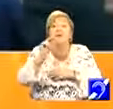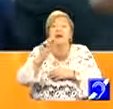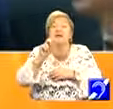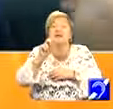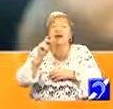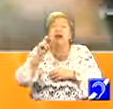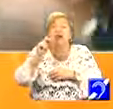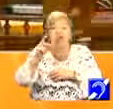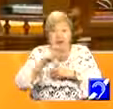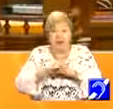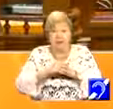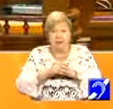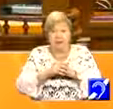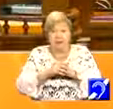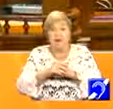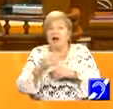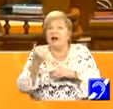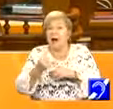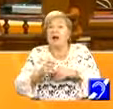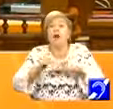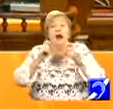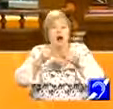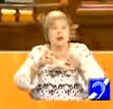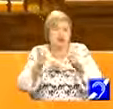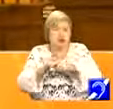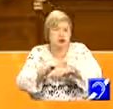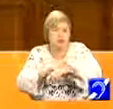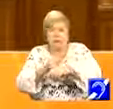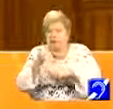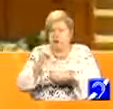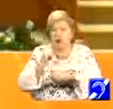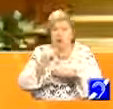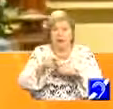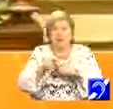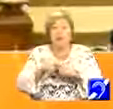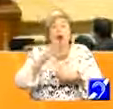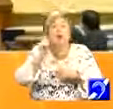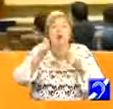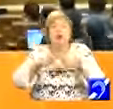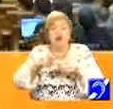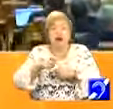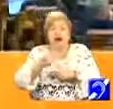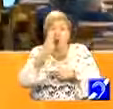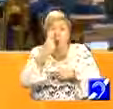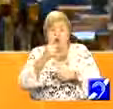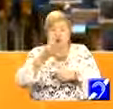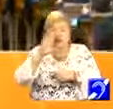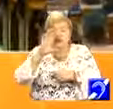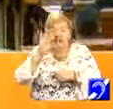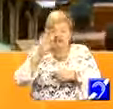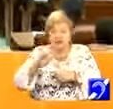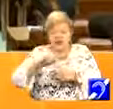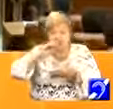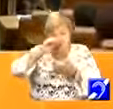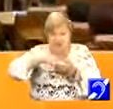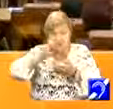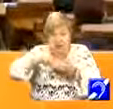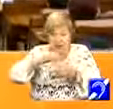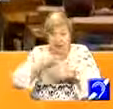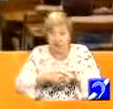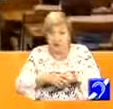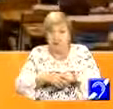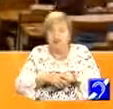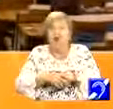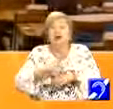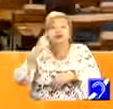a Partidului Social Democrat, care a fost depusă în urmă cu puțin timp, o moțiune care are peste 150 de semnături. Neoficial, știm